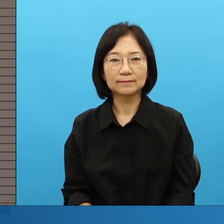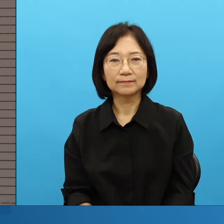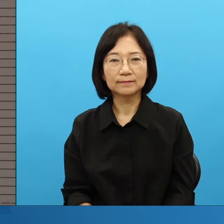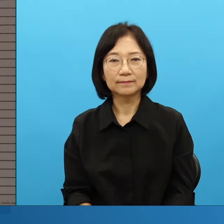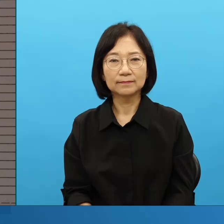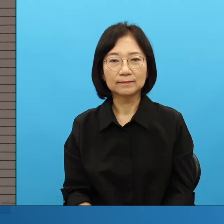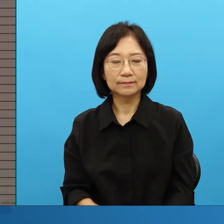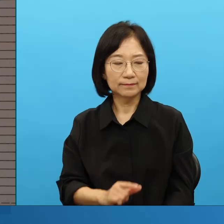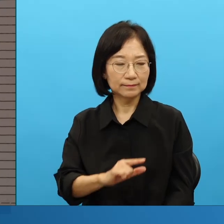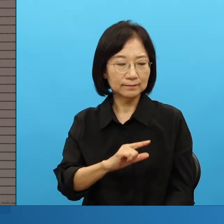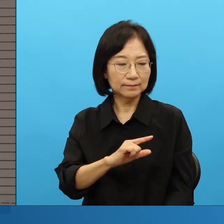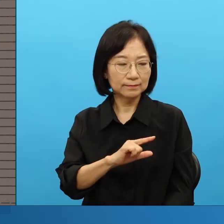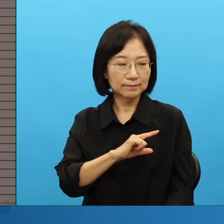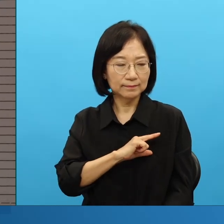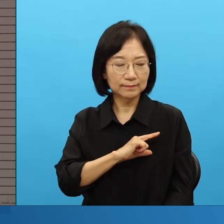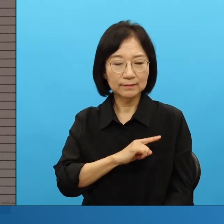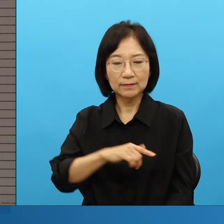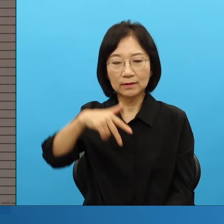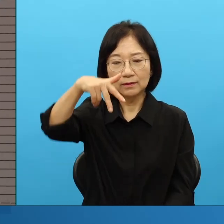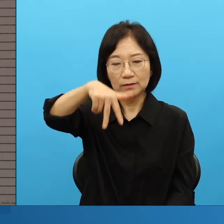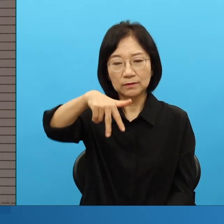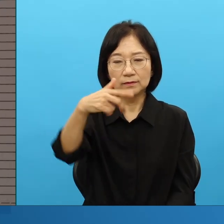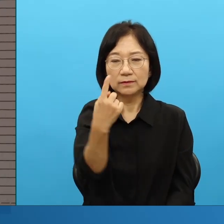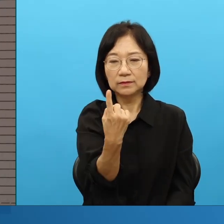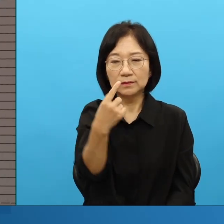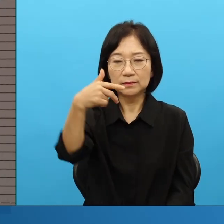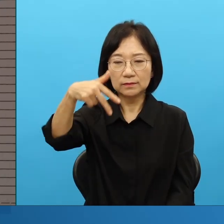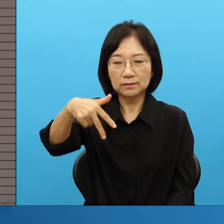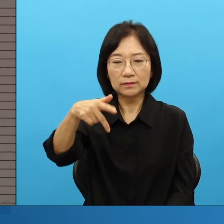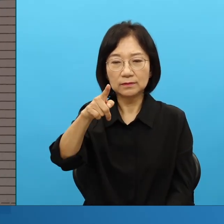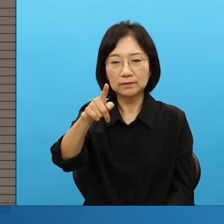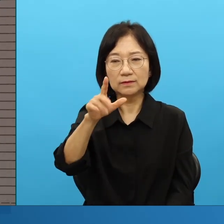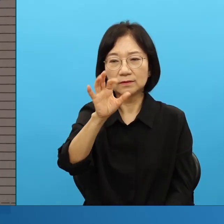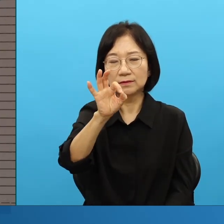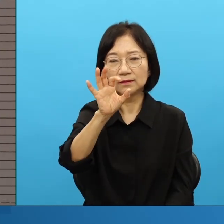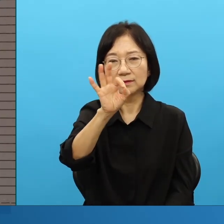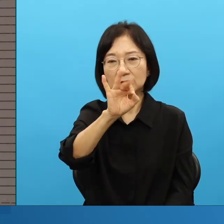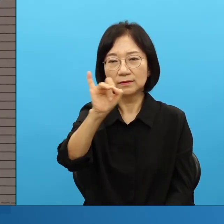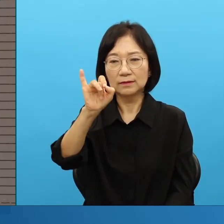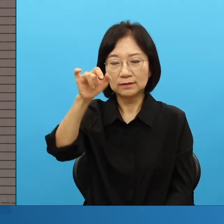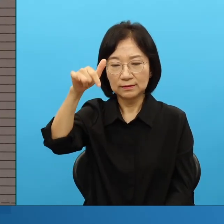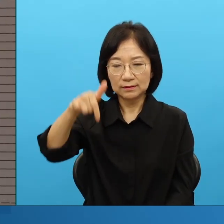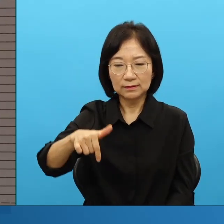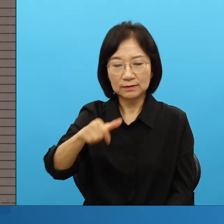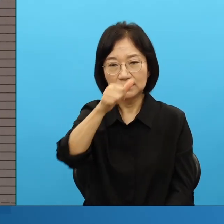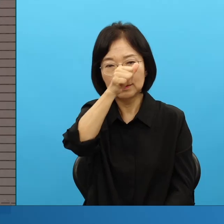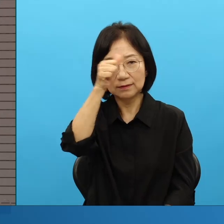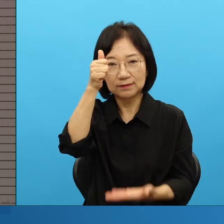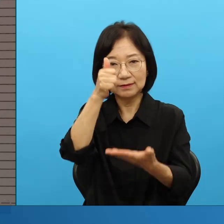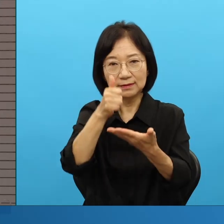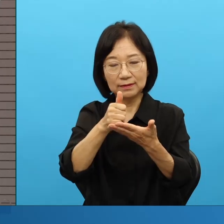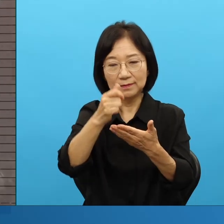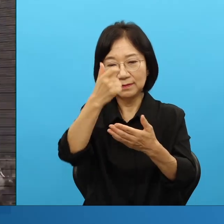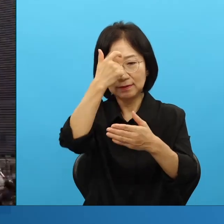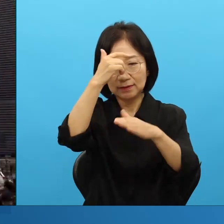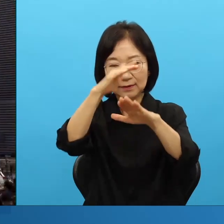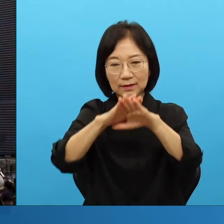예배를 위하여 조정익 장로님께서 기도해 주시겠습니다. 为了礼拜, 조정익 장로做代祷.